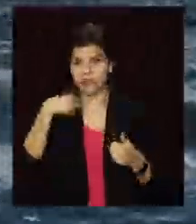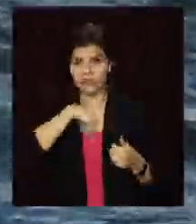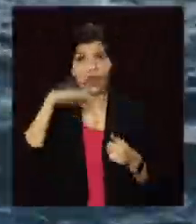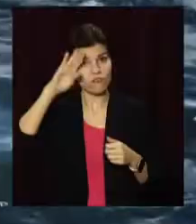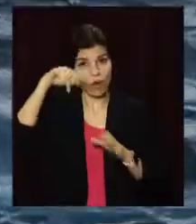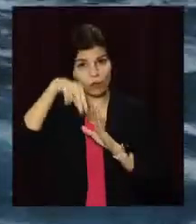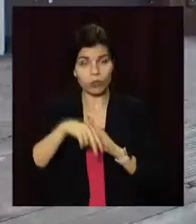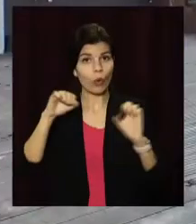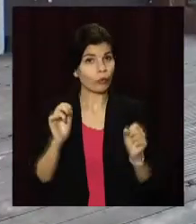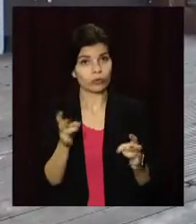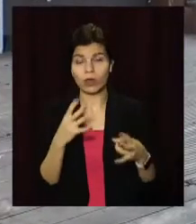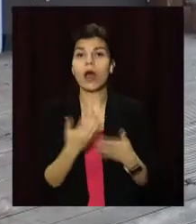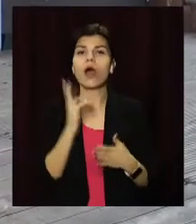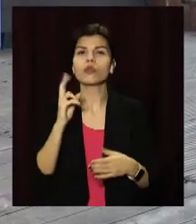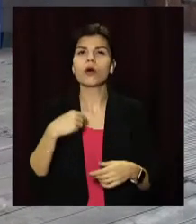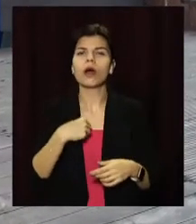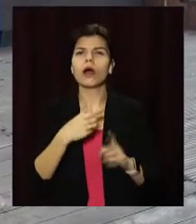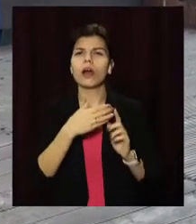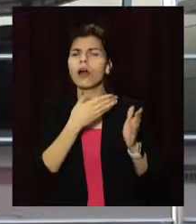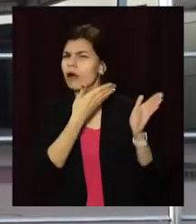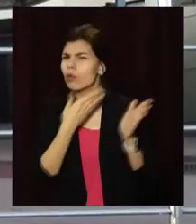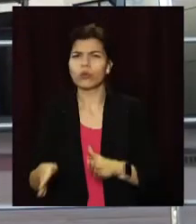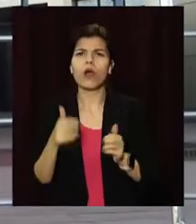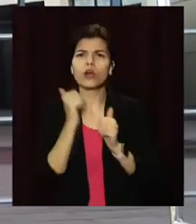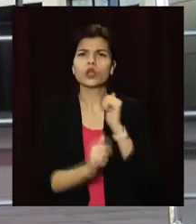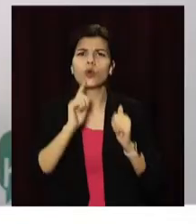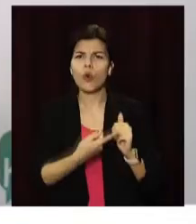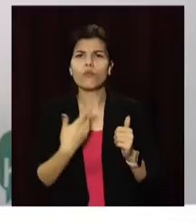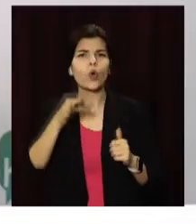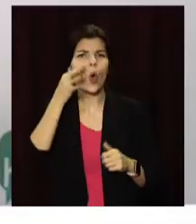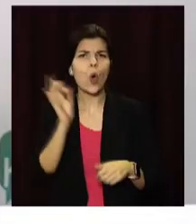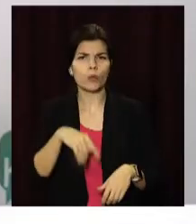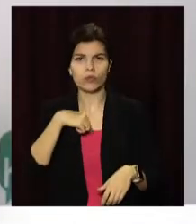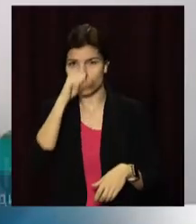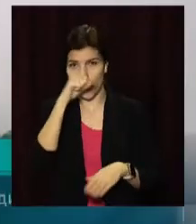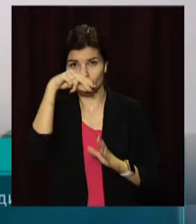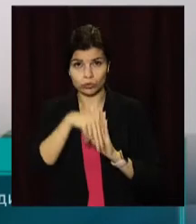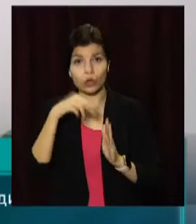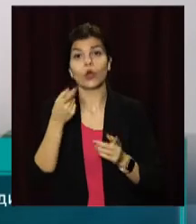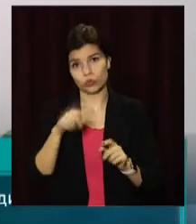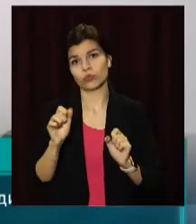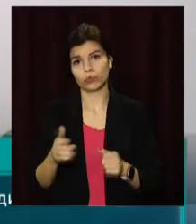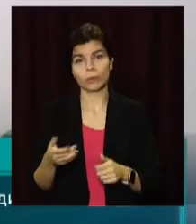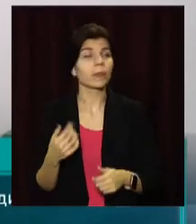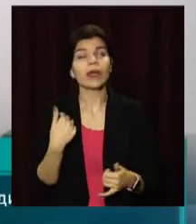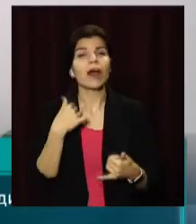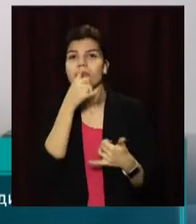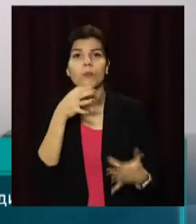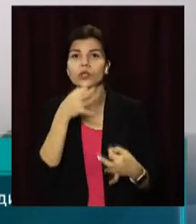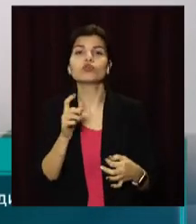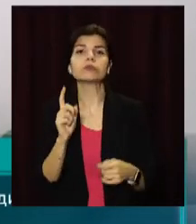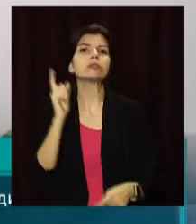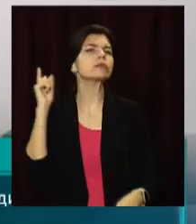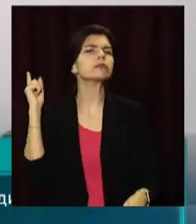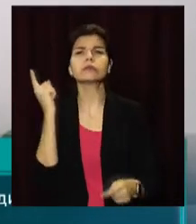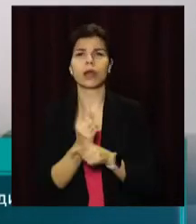тим, хто загартовує організм протягом року і має досвід моржування. Я не могу сказать, что это запрещено, потому что это добрая воля каждого